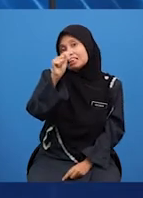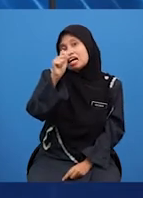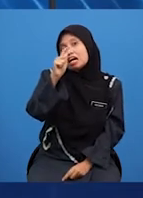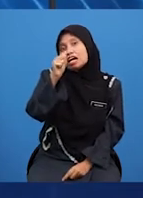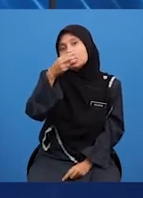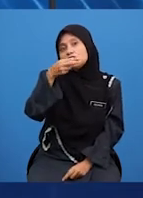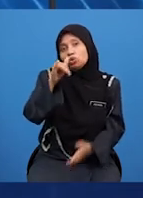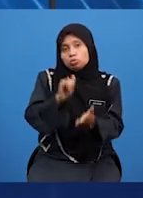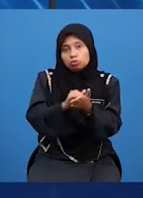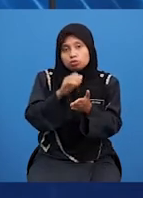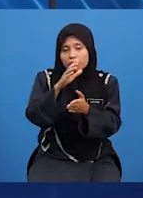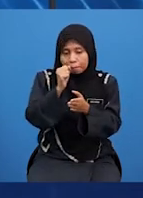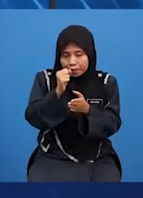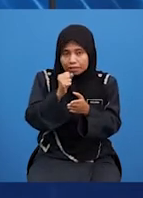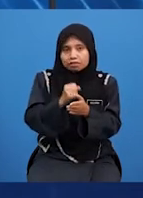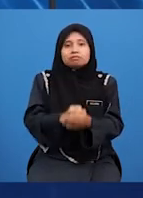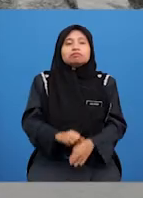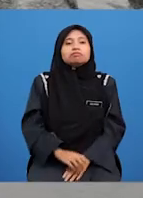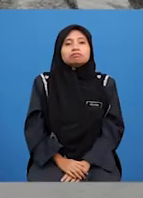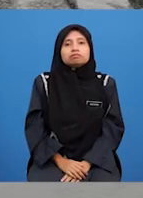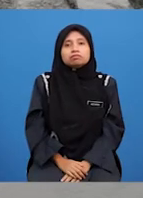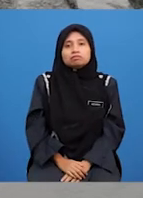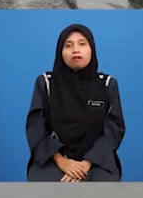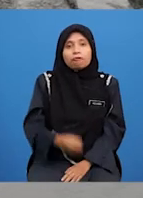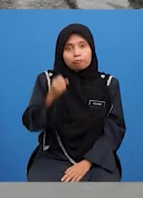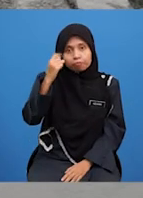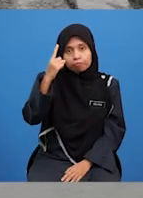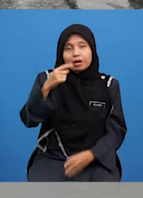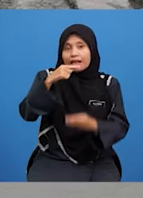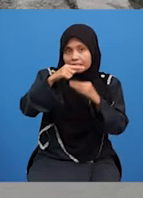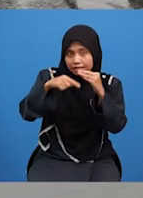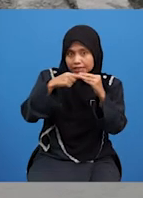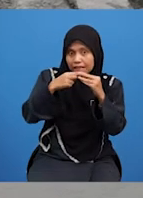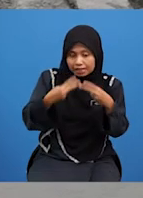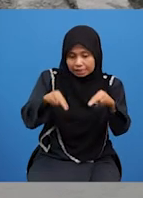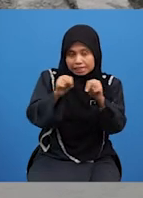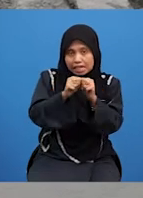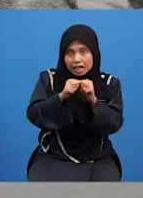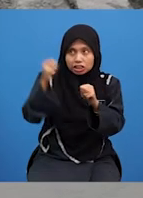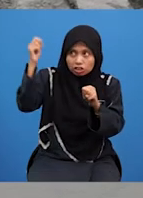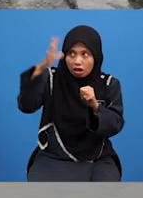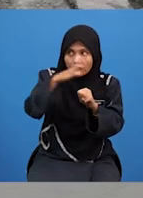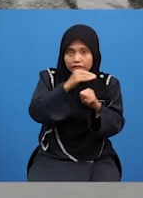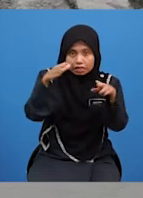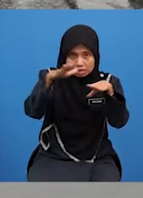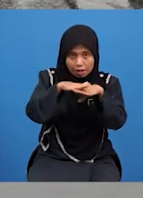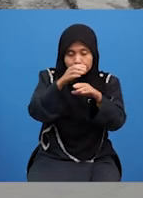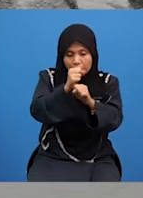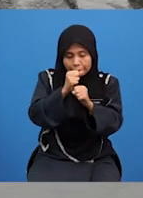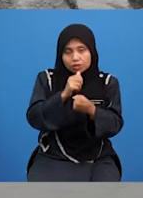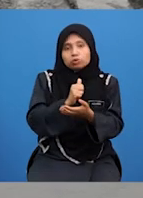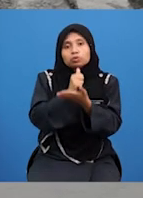gelap dapat diaplikasikan dengan sempurna. Pemahaman terhadap nilai cerah gelap yang baik